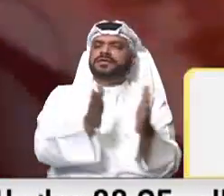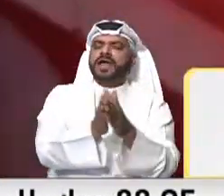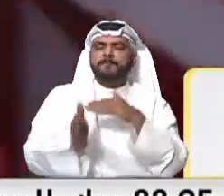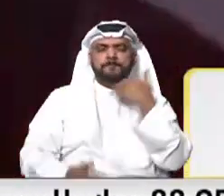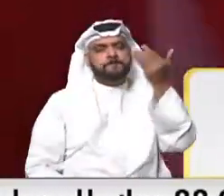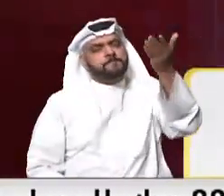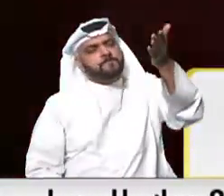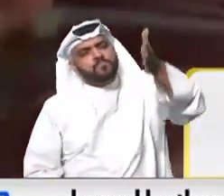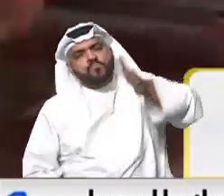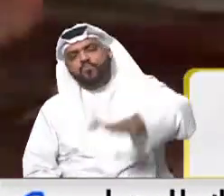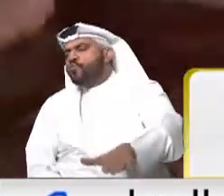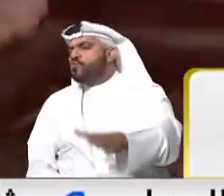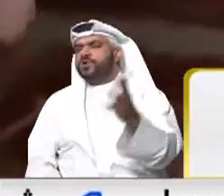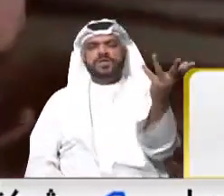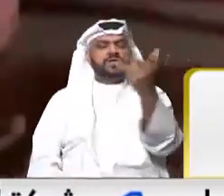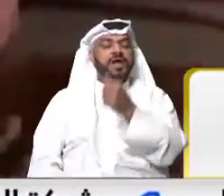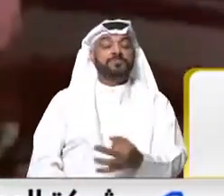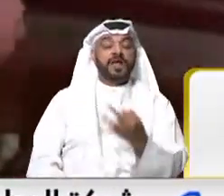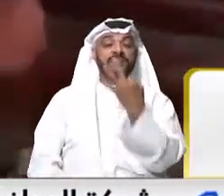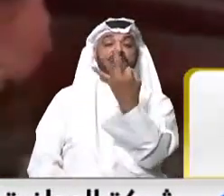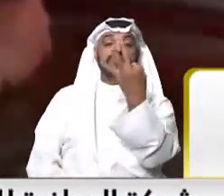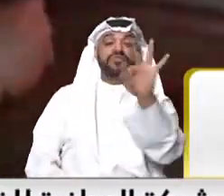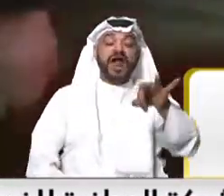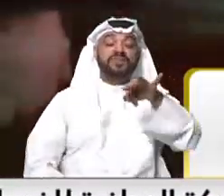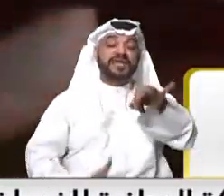ضحايا العدوان الإسرائيلي إلى